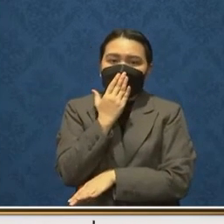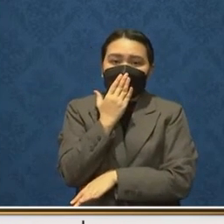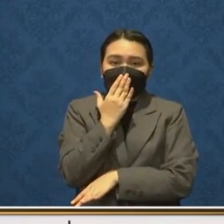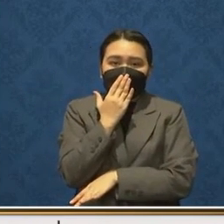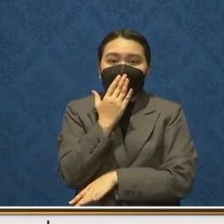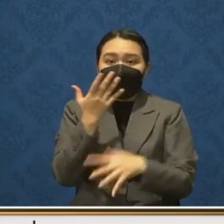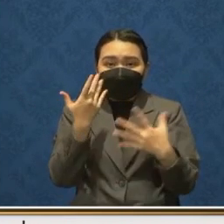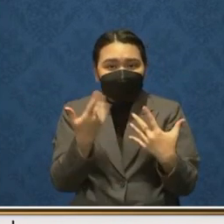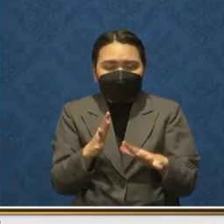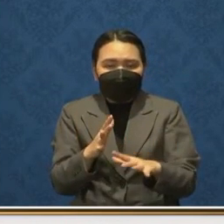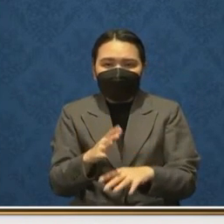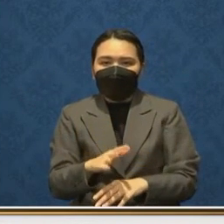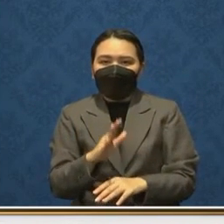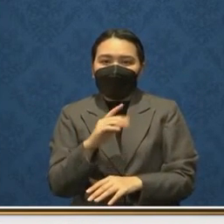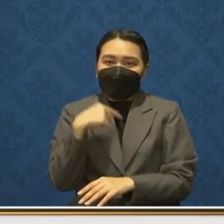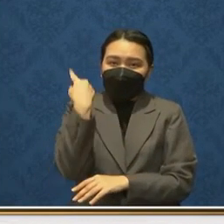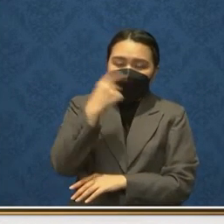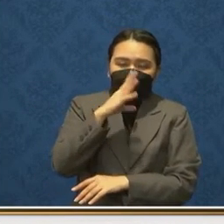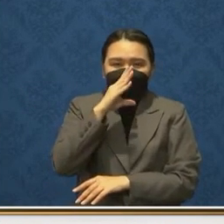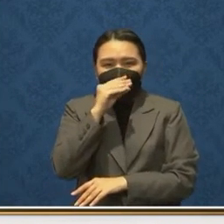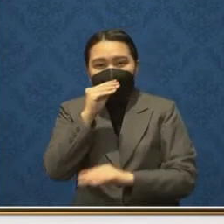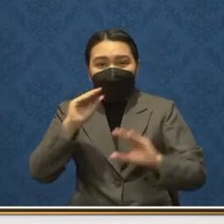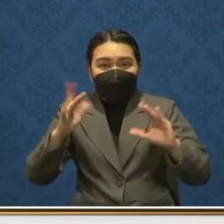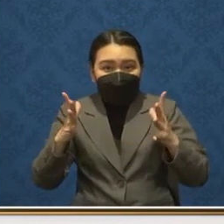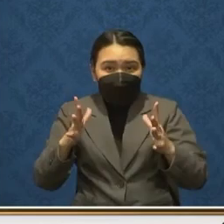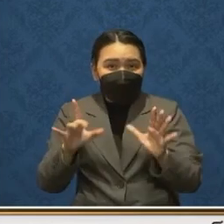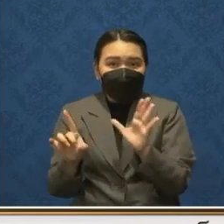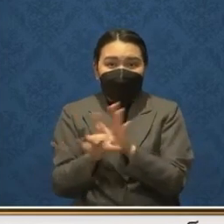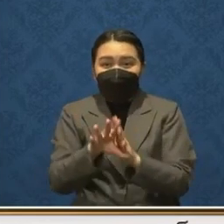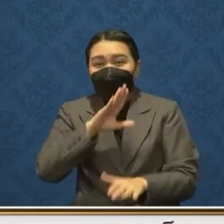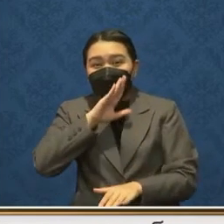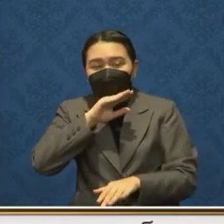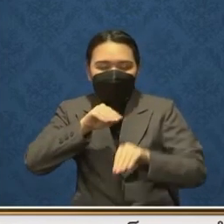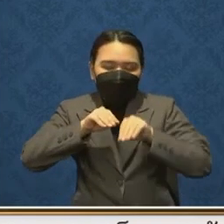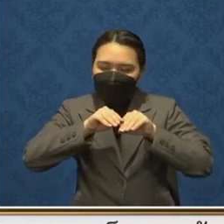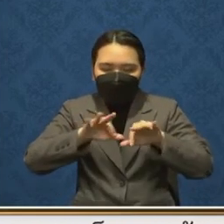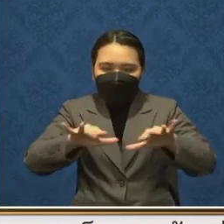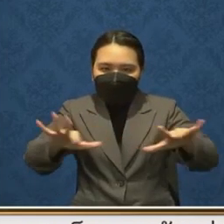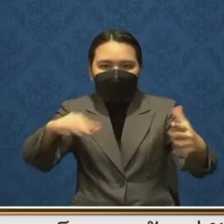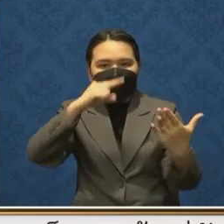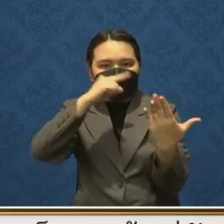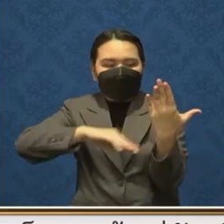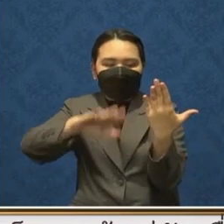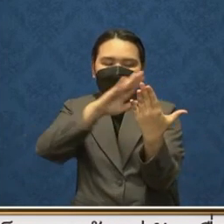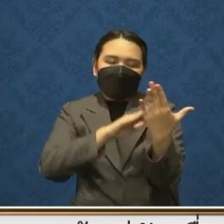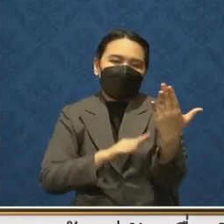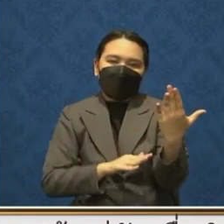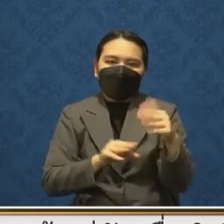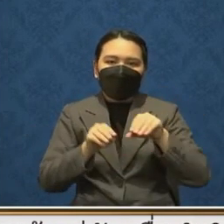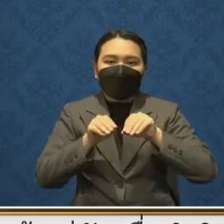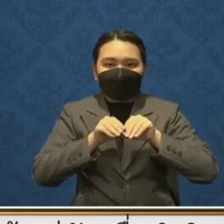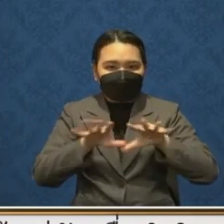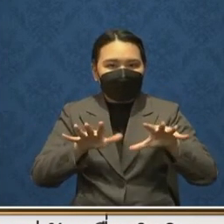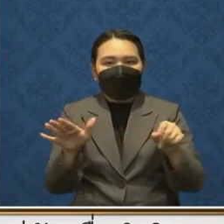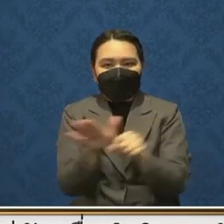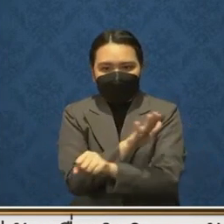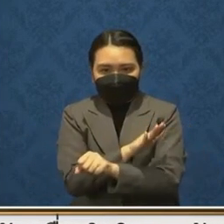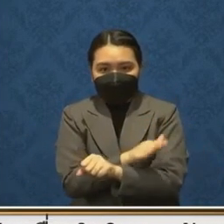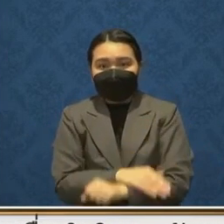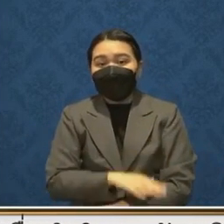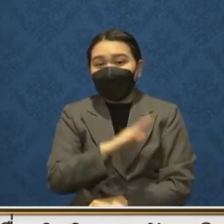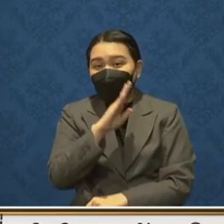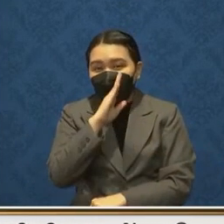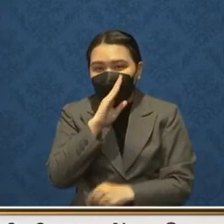จกระทั่งทุกคนไม่พูดหมูกะเลละบาดโรคละบาดไปทั่วประเทศก์ 6 ที่ 4การแ้ปัญหา